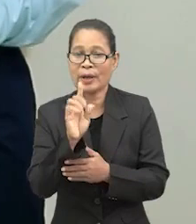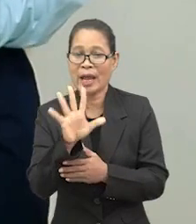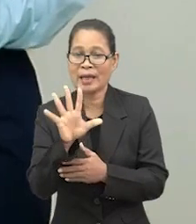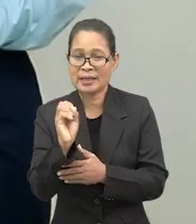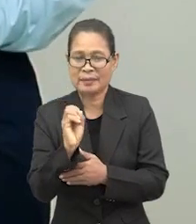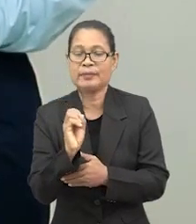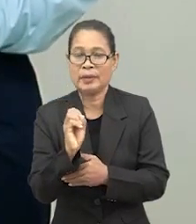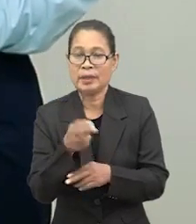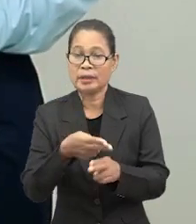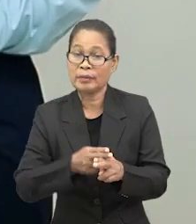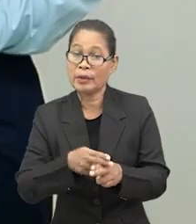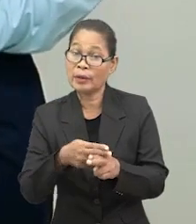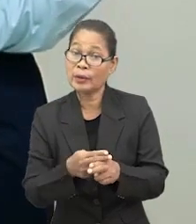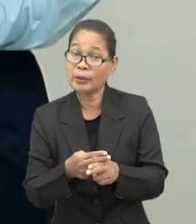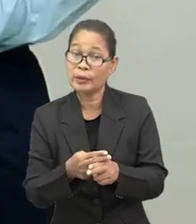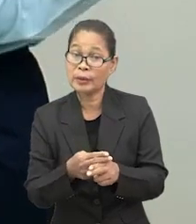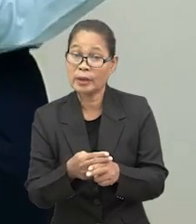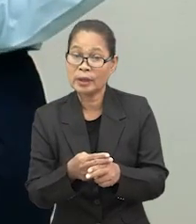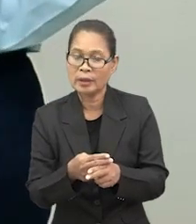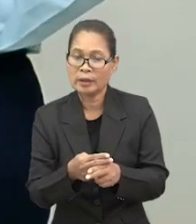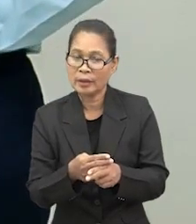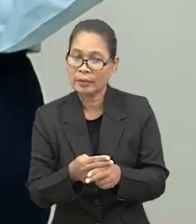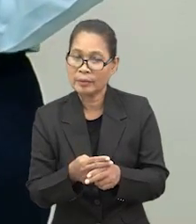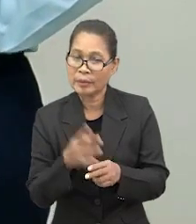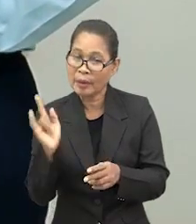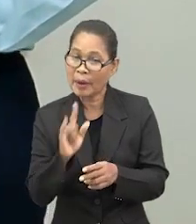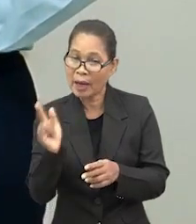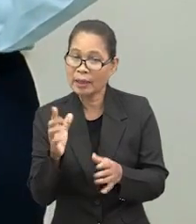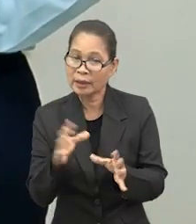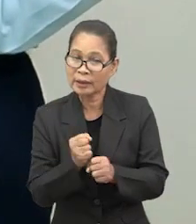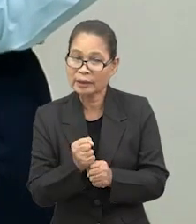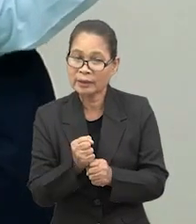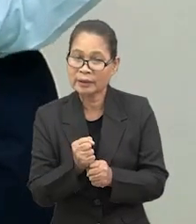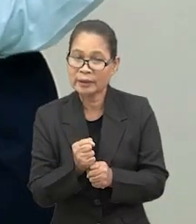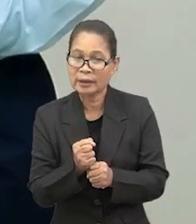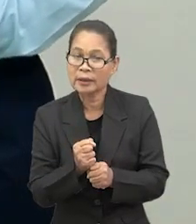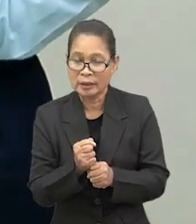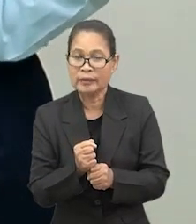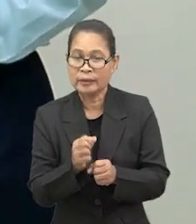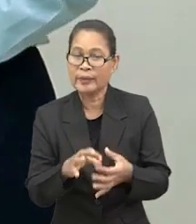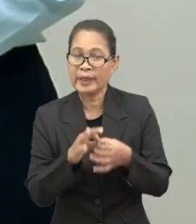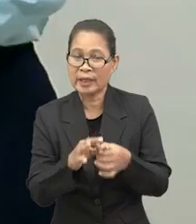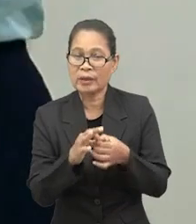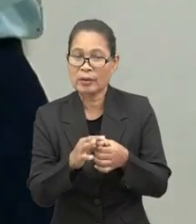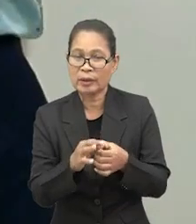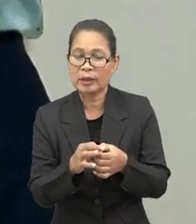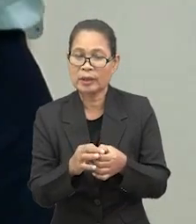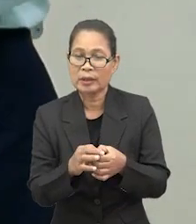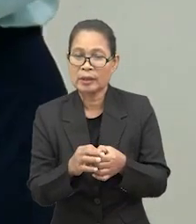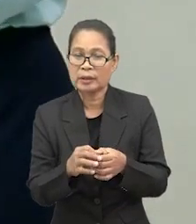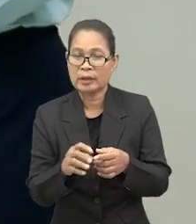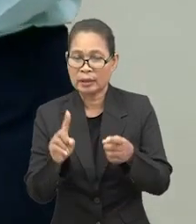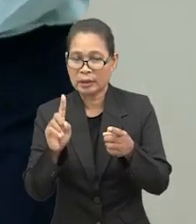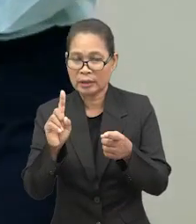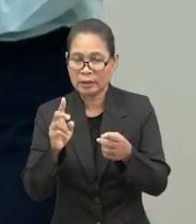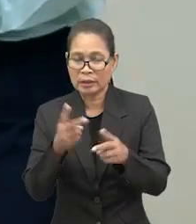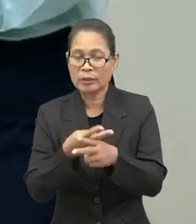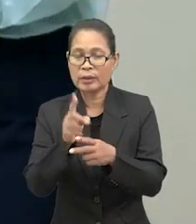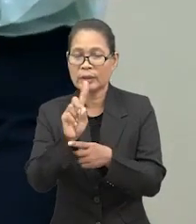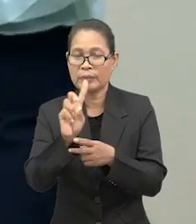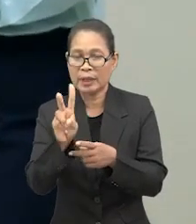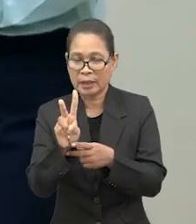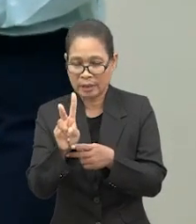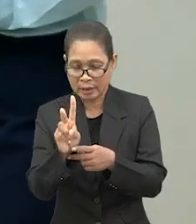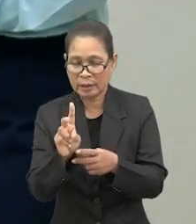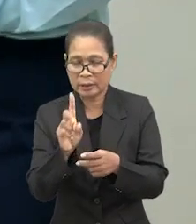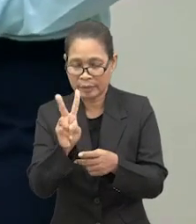120 à chị ấy tùm ngốn phở bàn ấy con chà của ấy về tẹt tông chỉ muốn nâng lấy tua